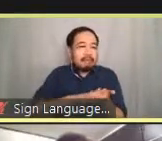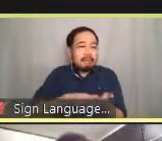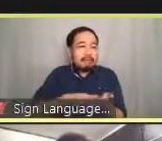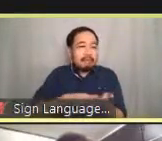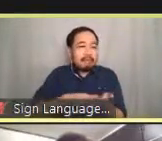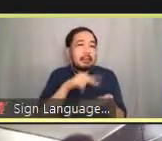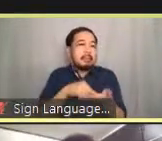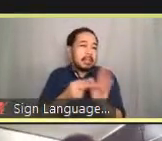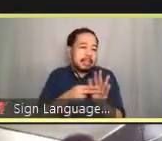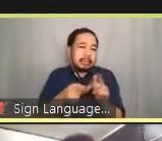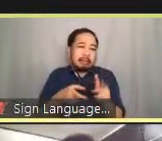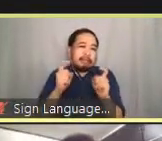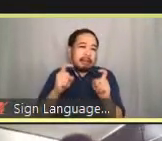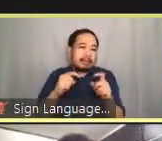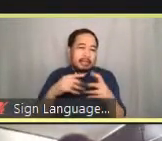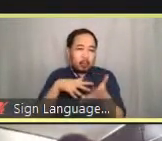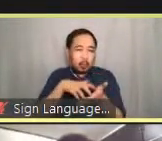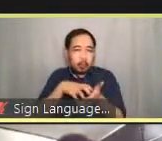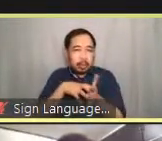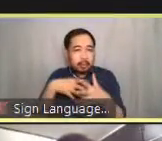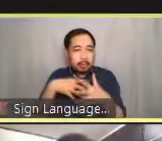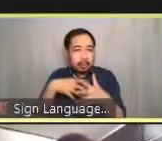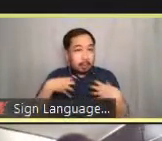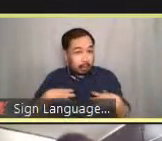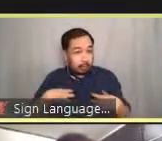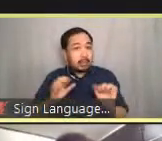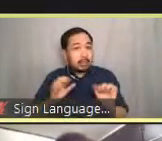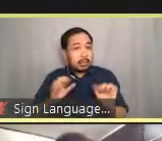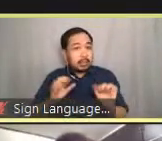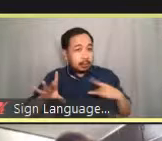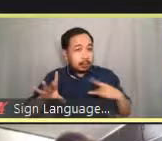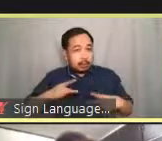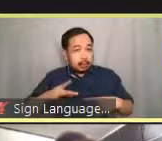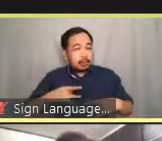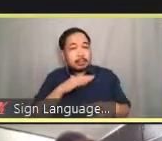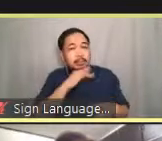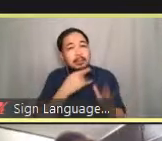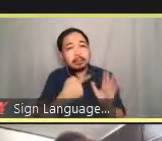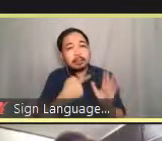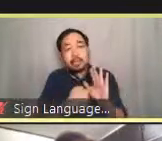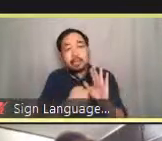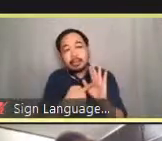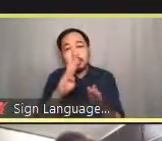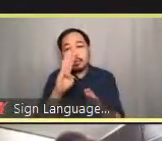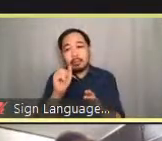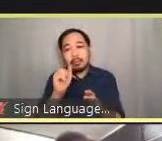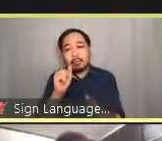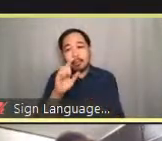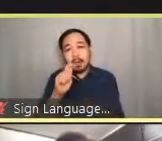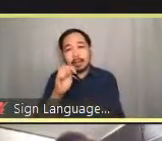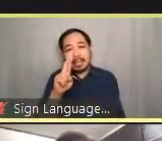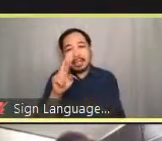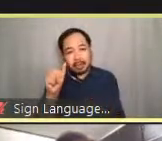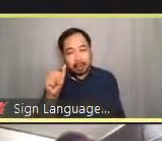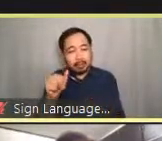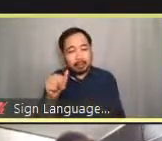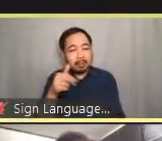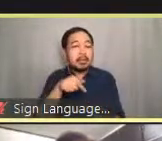Mas madaling kumapit ngayon yung mga microbio like bacteria which can actually